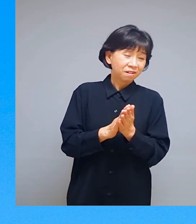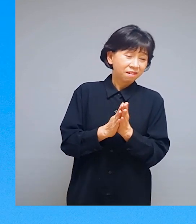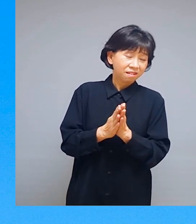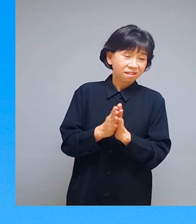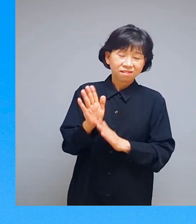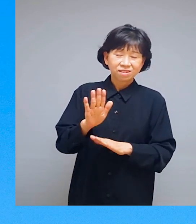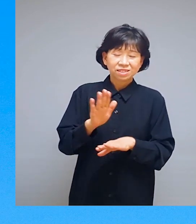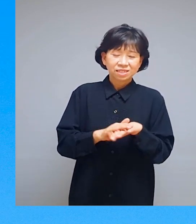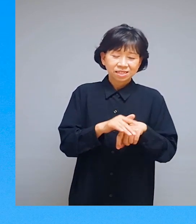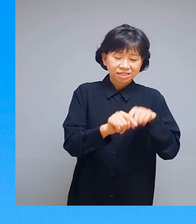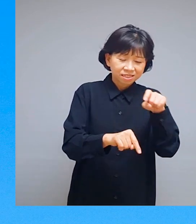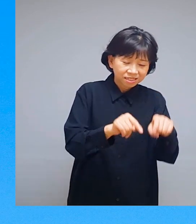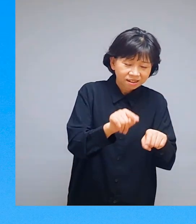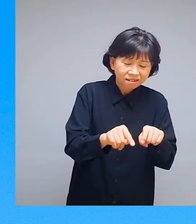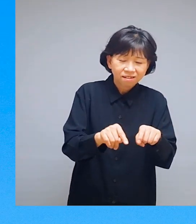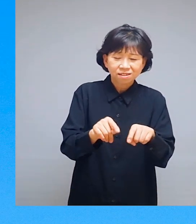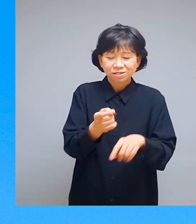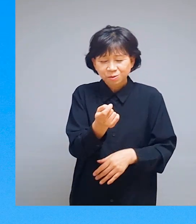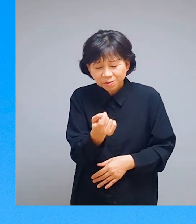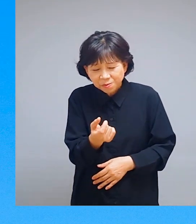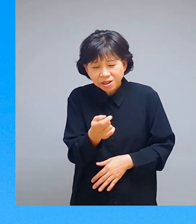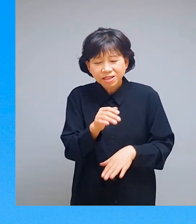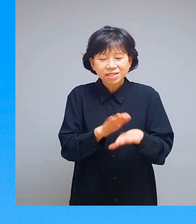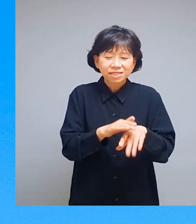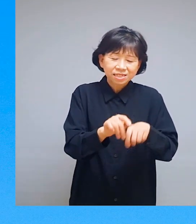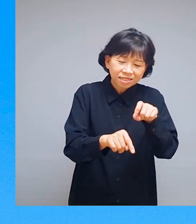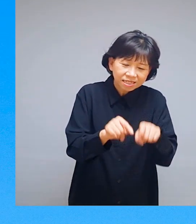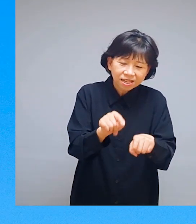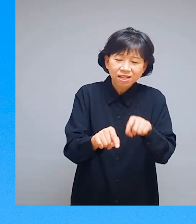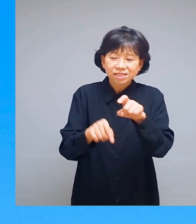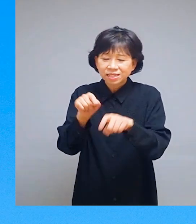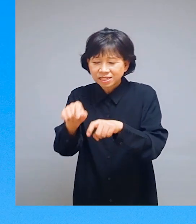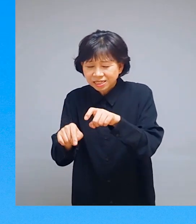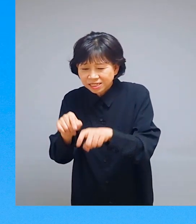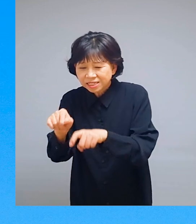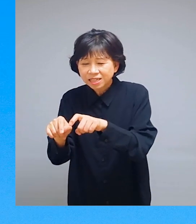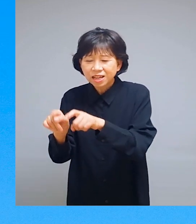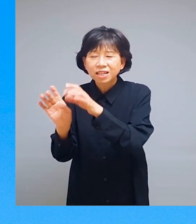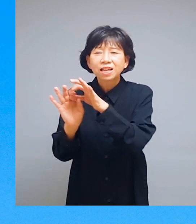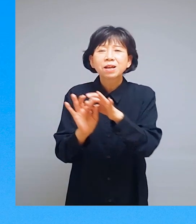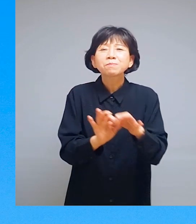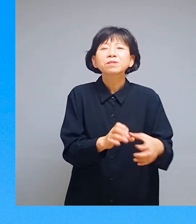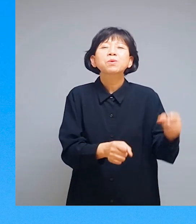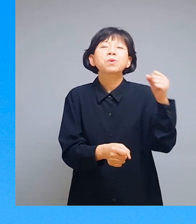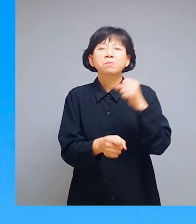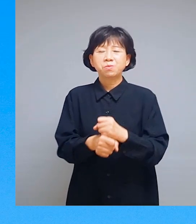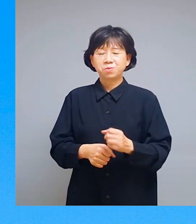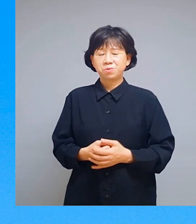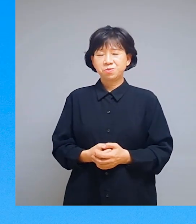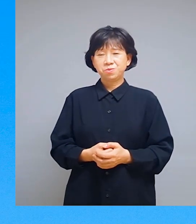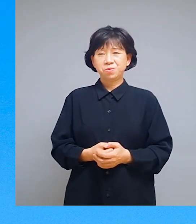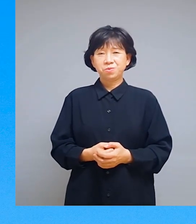실천들 이런 작은 실천들이 이어지면서 회복하는 겁니다. 이번에